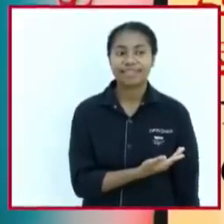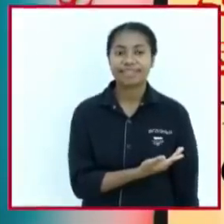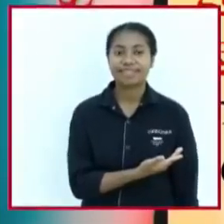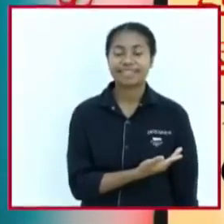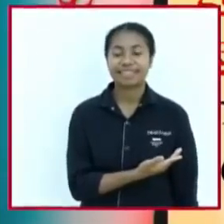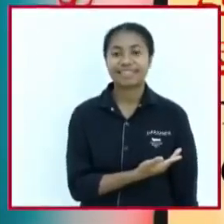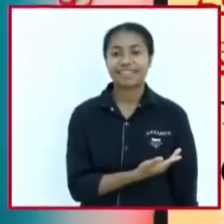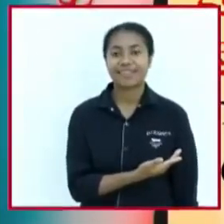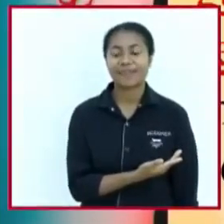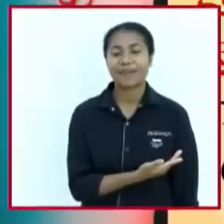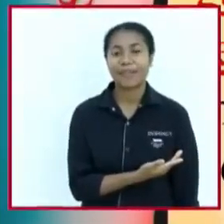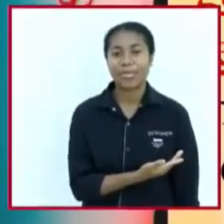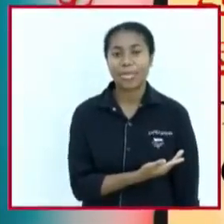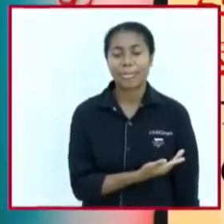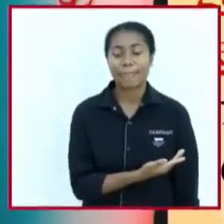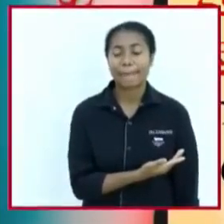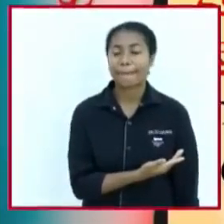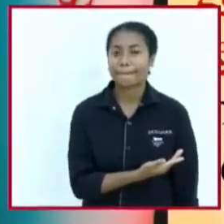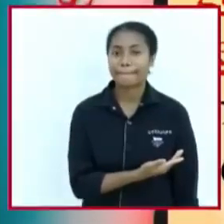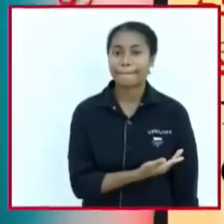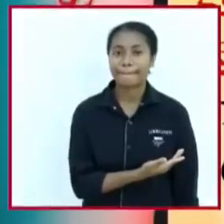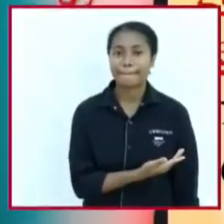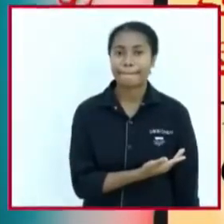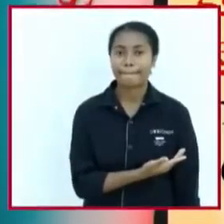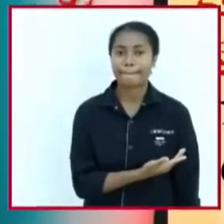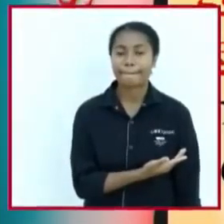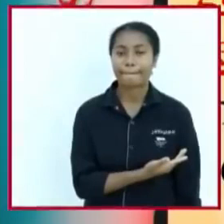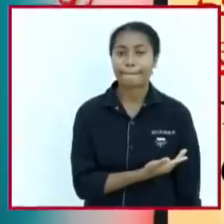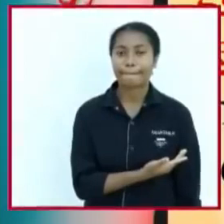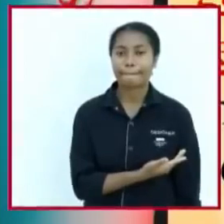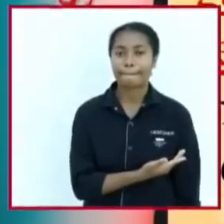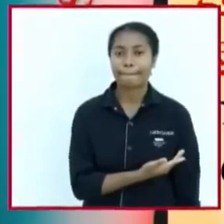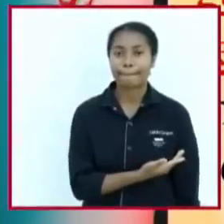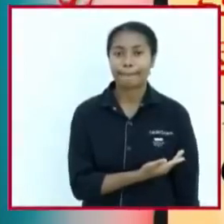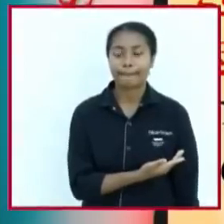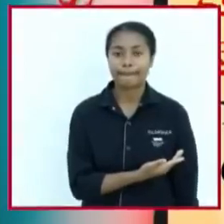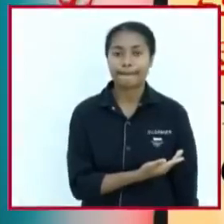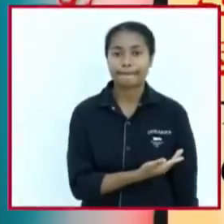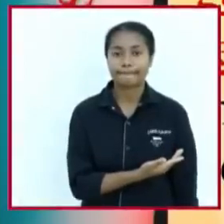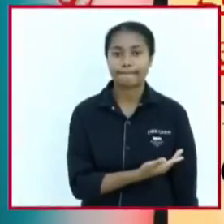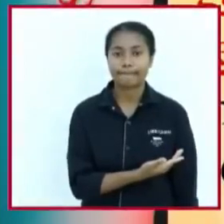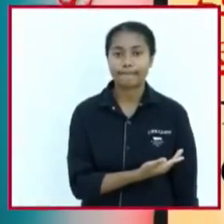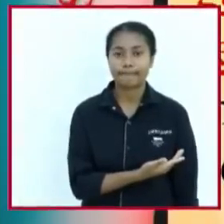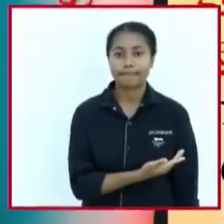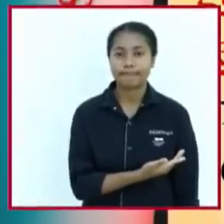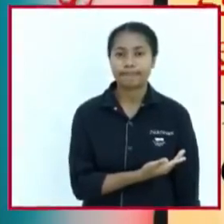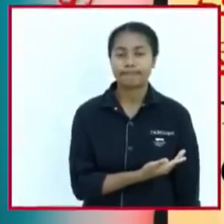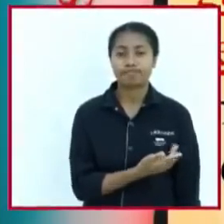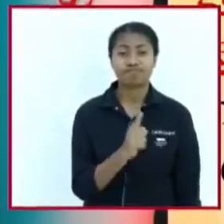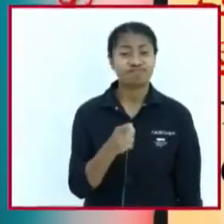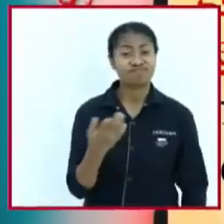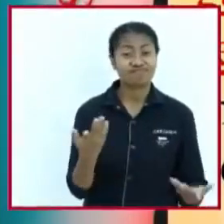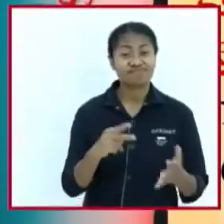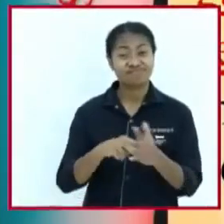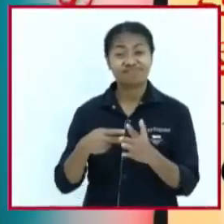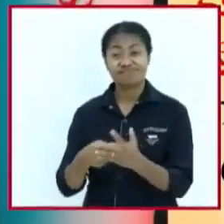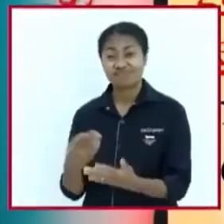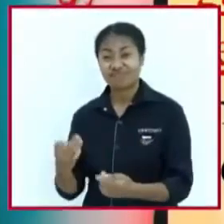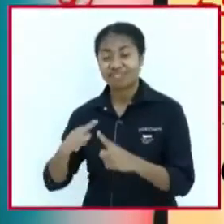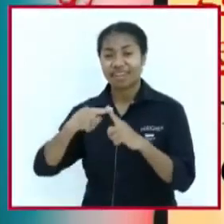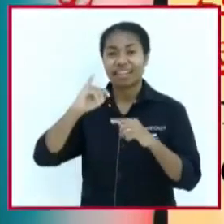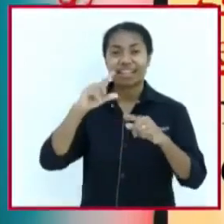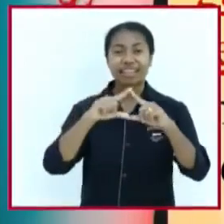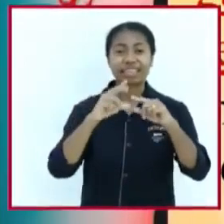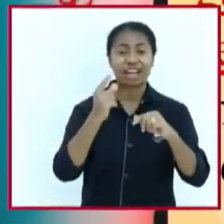sendiri untuk menghadap hadirat Allah guna kepentingan kita maka setelah tirai bait